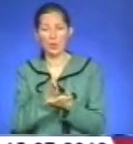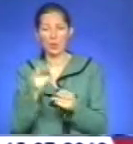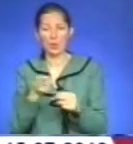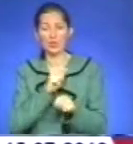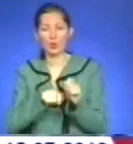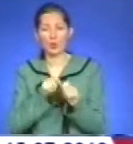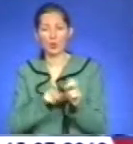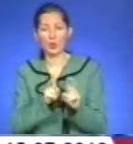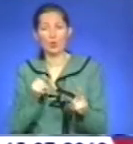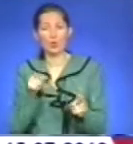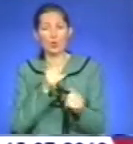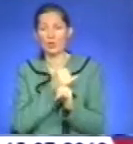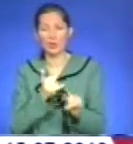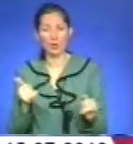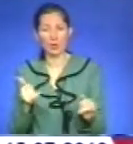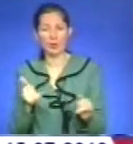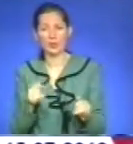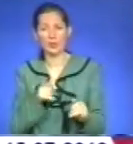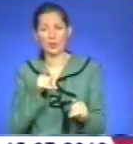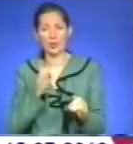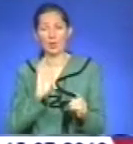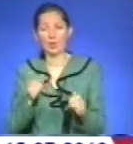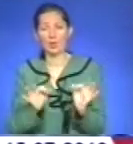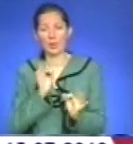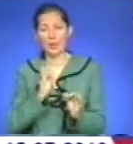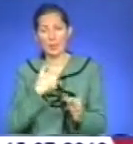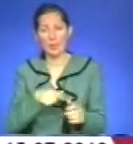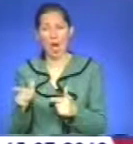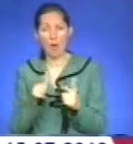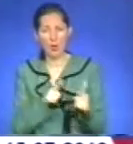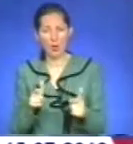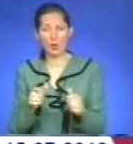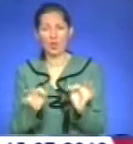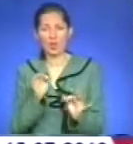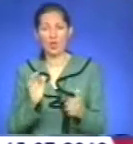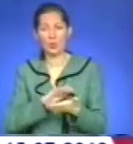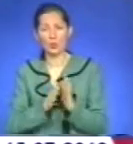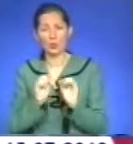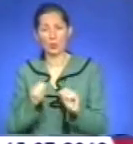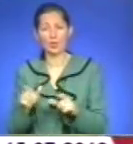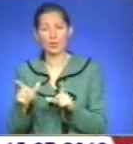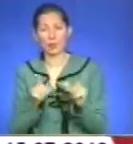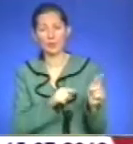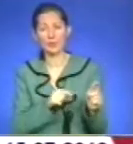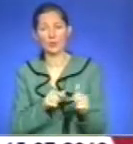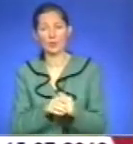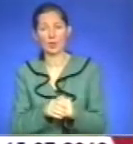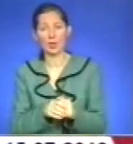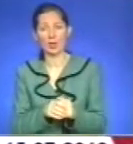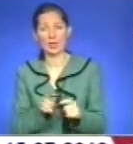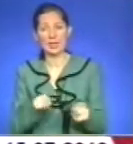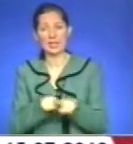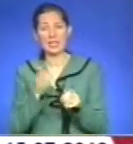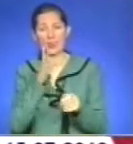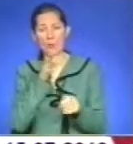нього не може ручатися, що він буде адекватно себе поводити, і в адекватному стані він може здійснювати перевезення пасажирів. Такі періодичні